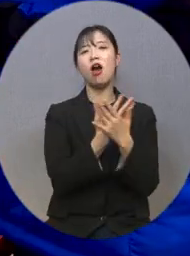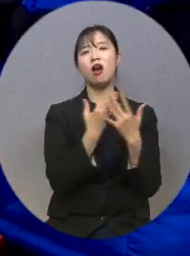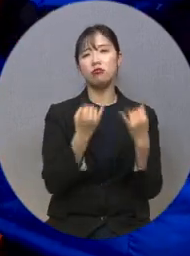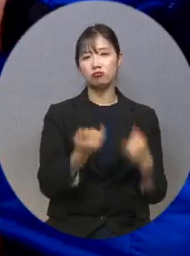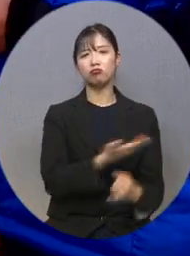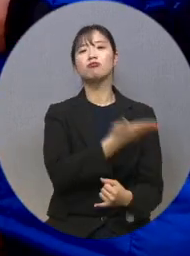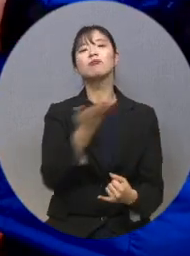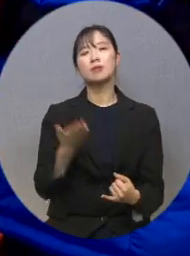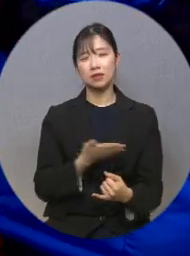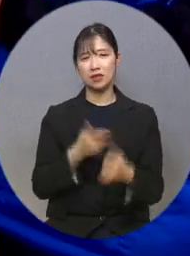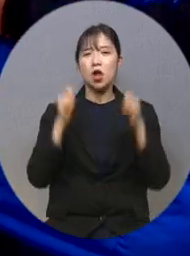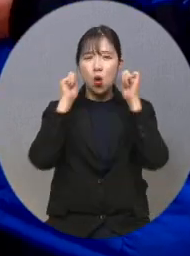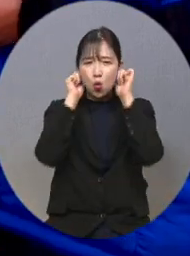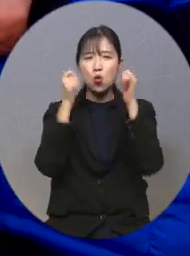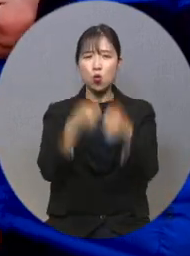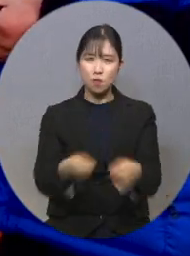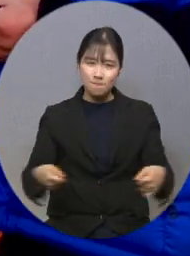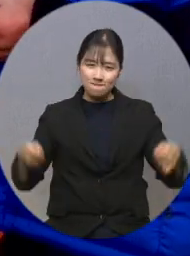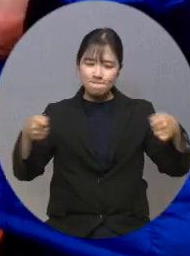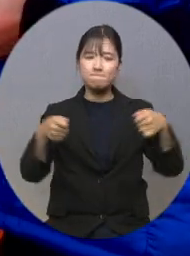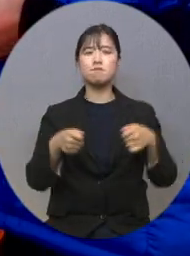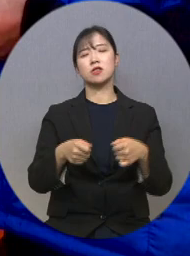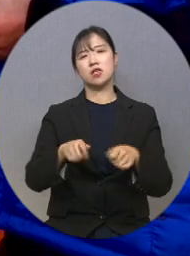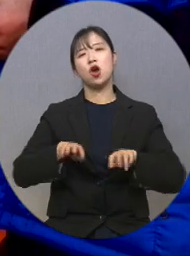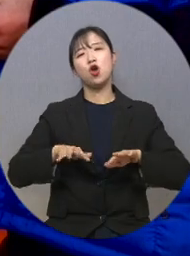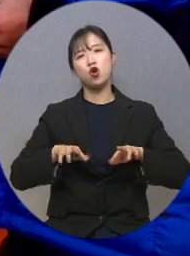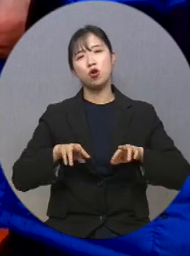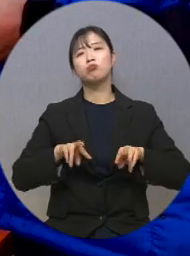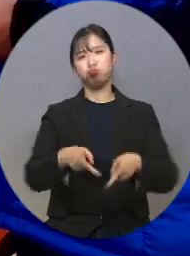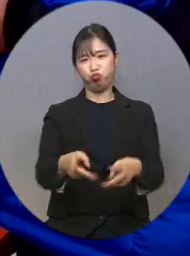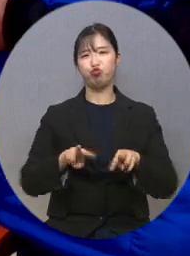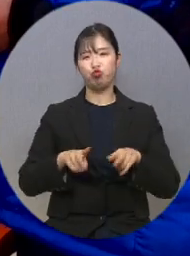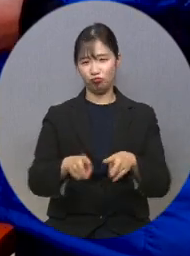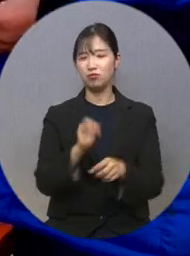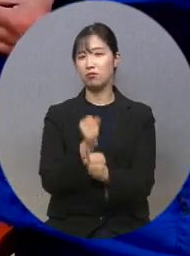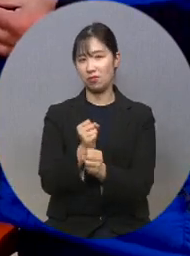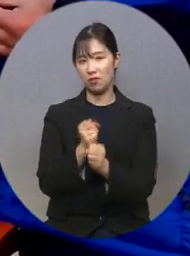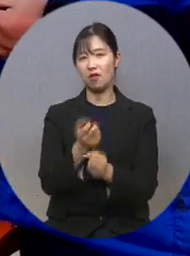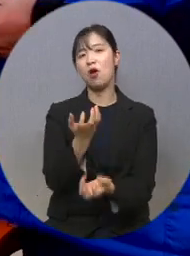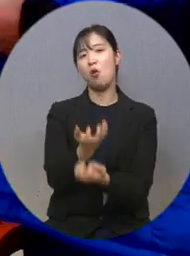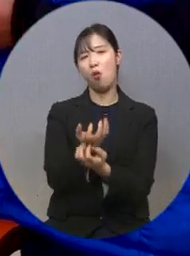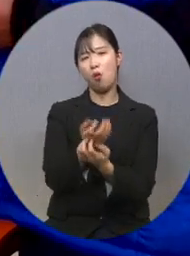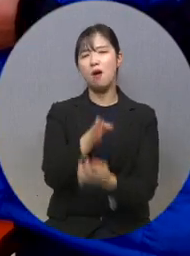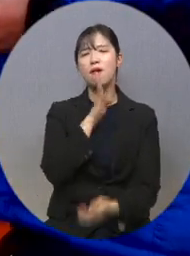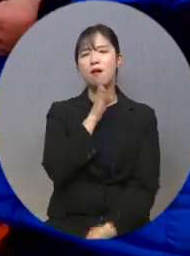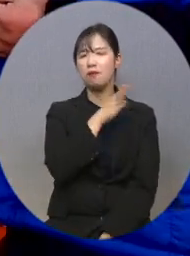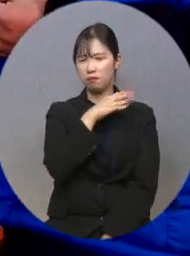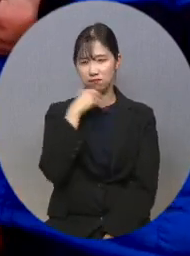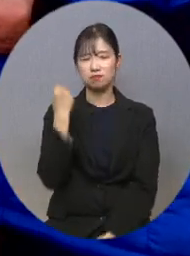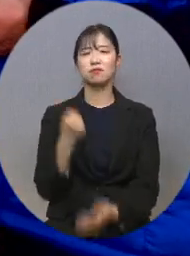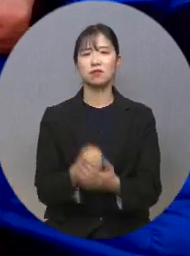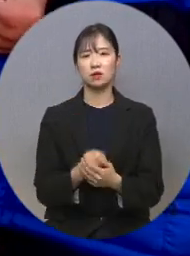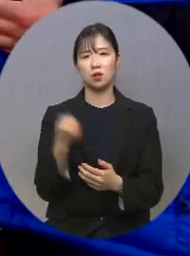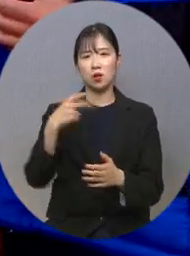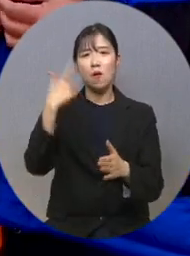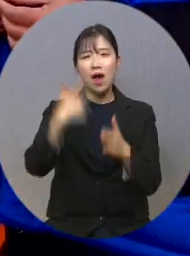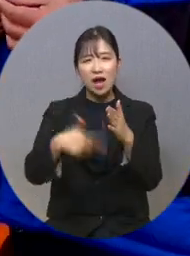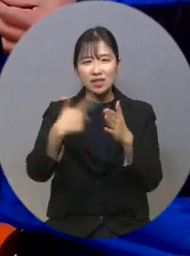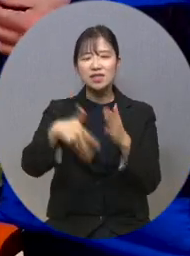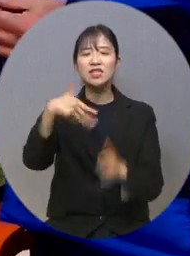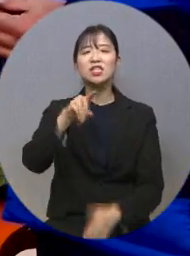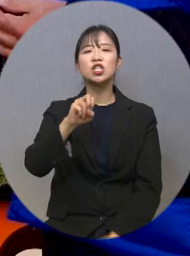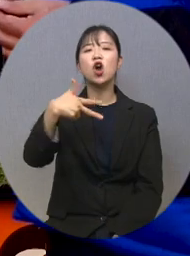그 가마솥에다 이렇게 해가지고 불을 장작불을 떼가지고 이렇게 구운 거라는 그 맛인 거예요. 게다가 강진 청자에